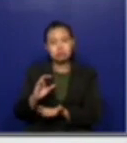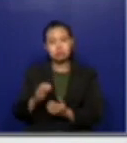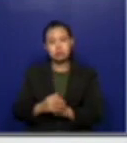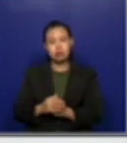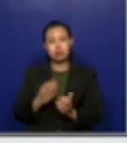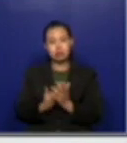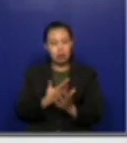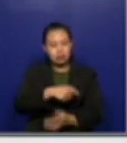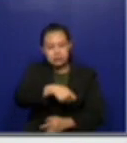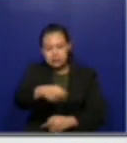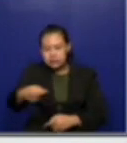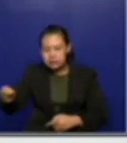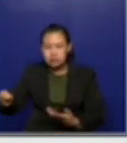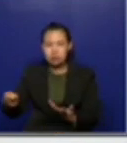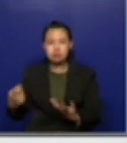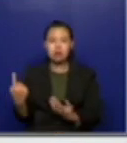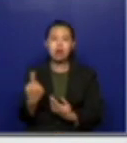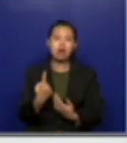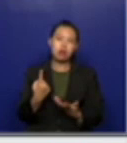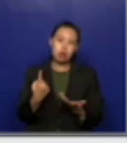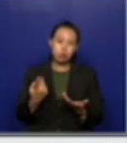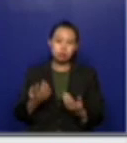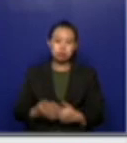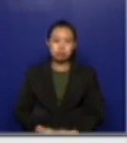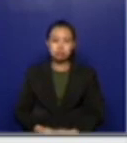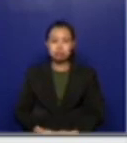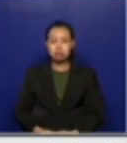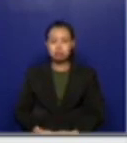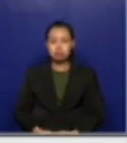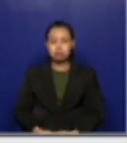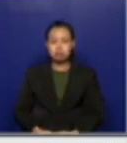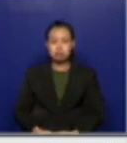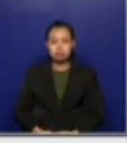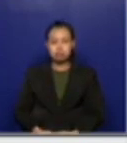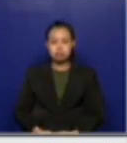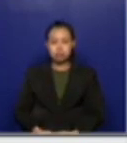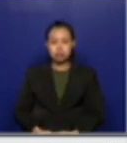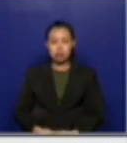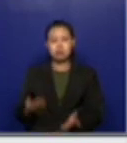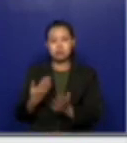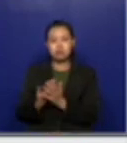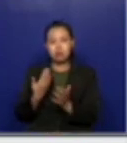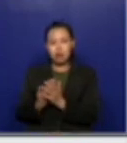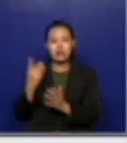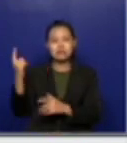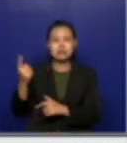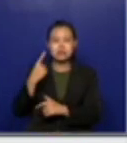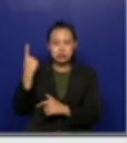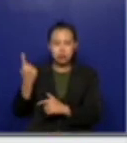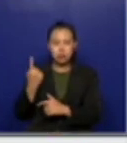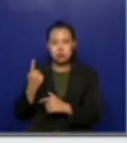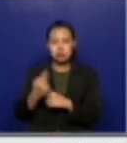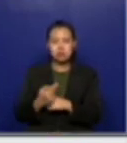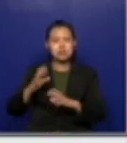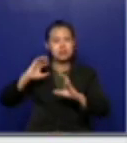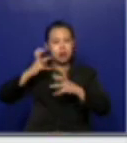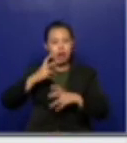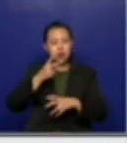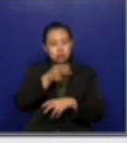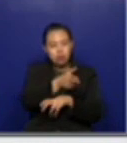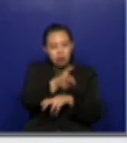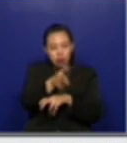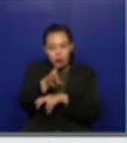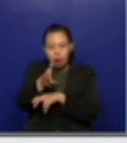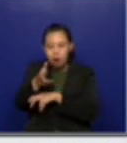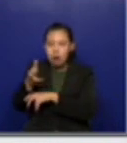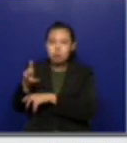จกตังค์อ่ะและอะไรต่อมาท่านประธานที่เคารพครับรายได้ของประเทศที่มาจากการท่องเที่ยวคือการถ่ายทำภาพยนตร์ครับไปถ่ายที่บ้านท่านประธ